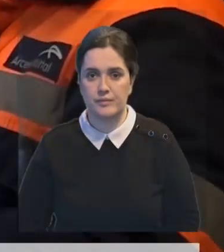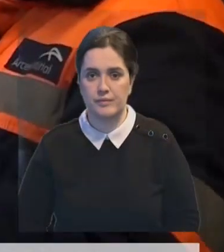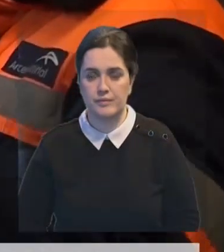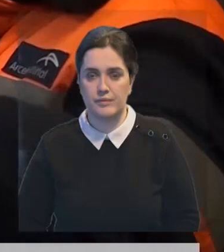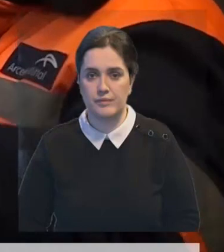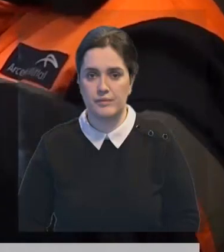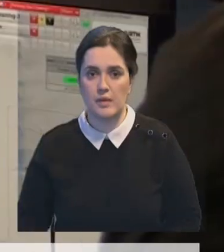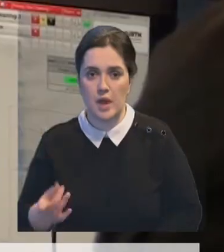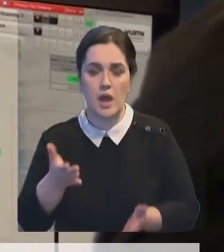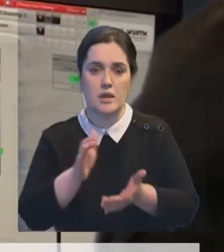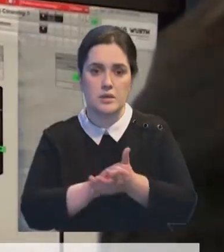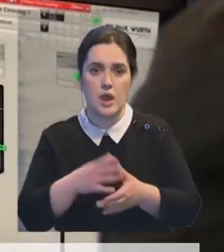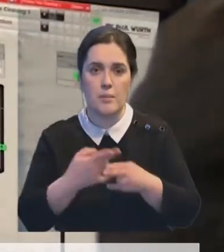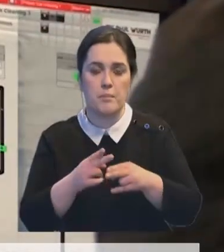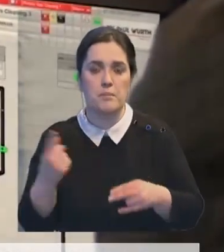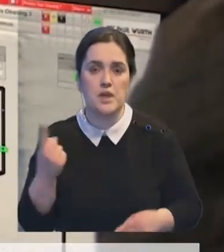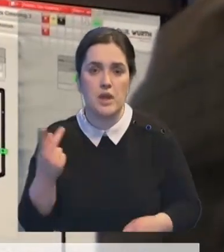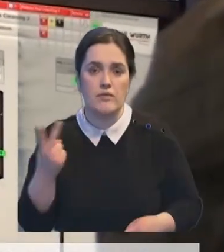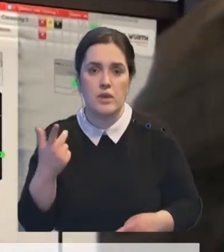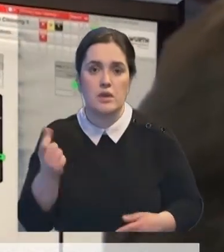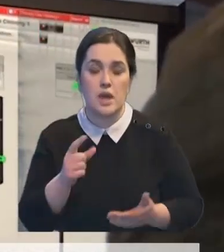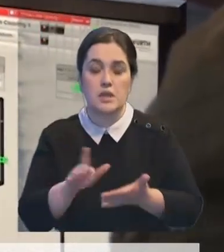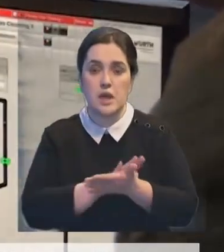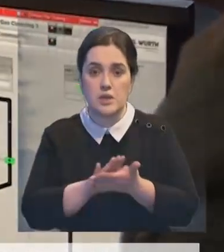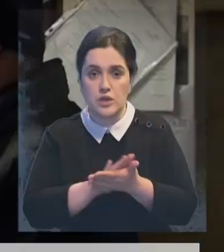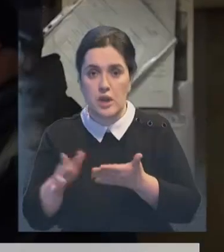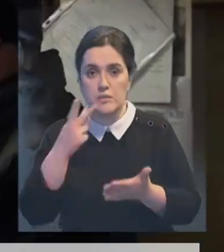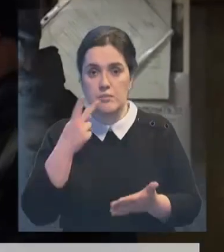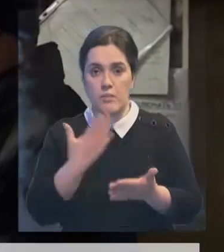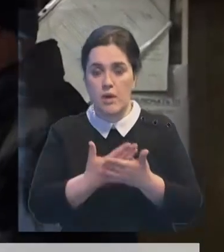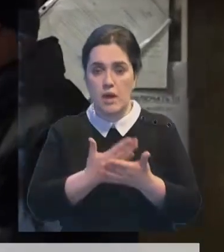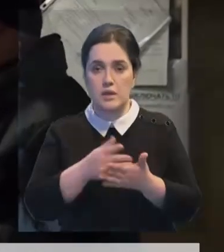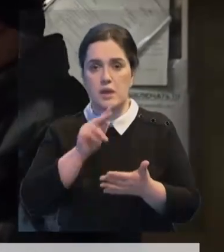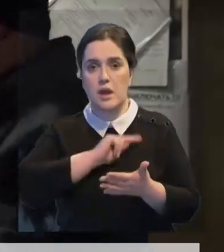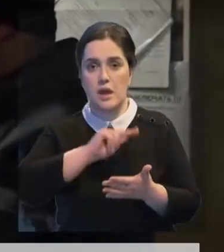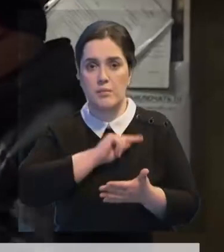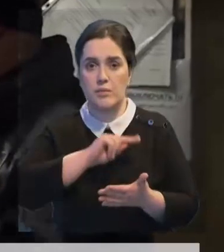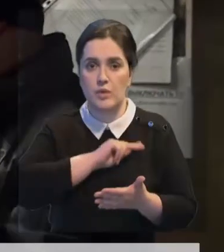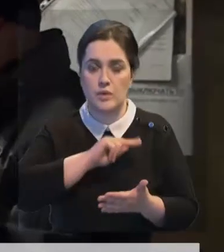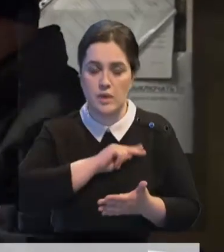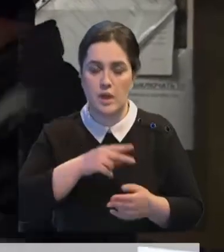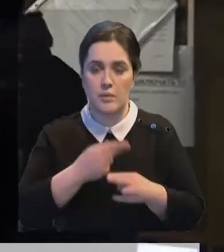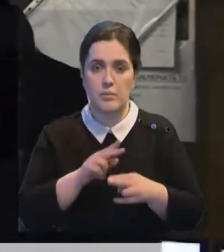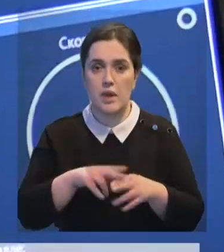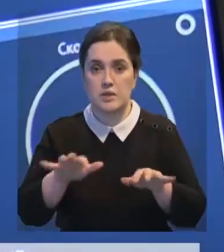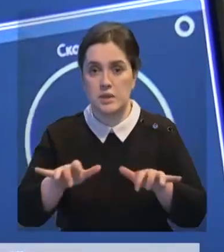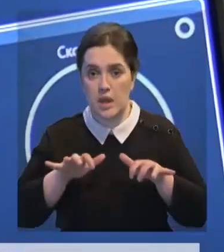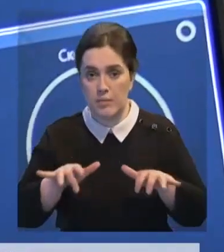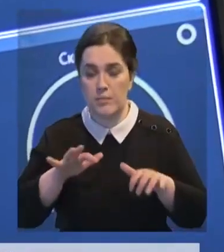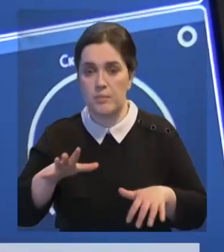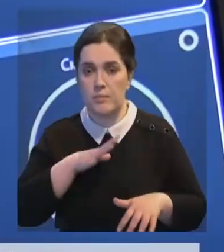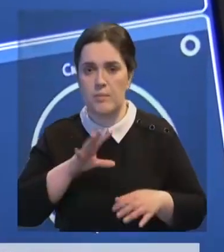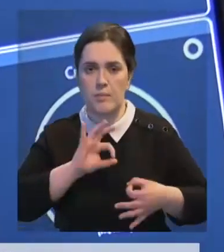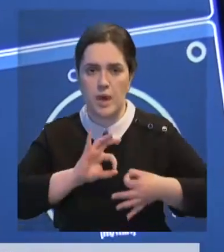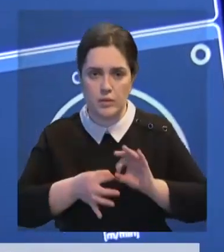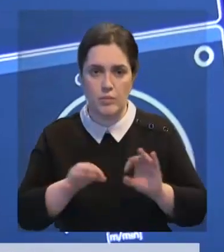Общественники ознакомились с системой первичной и вторичной газоочисток. Демонстрация синхронной работы комплекса газоочисток с компьютера сопровождалась